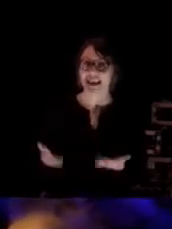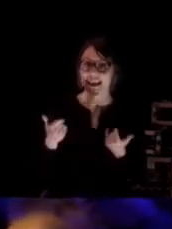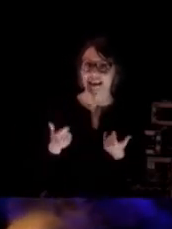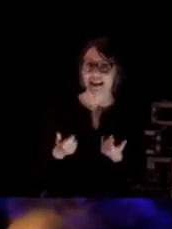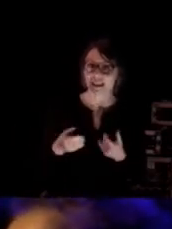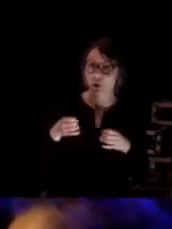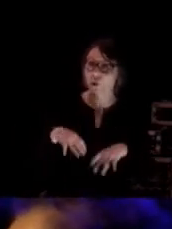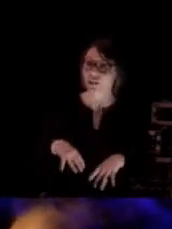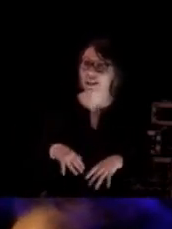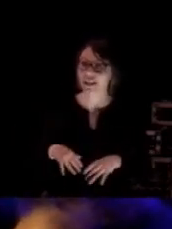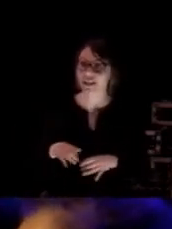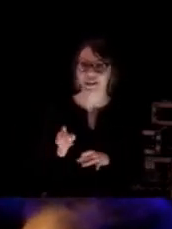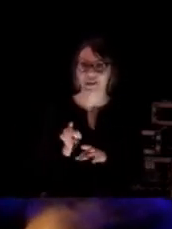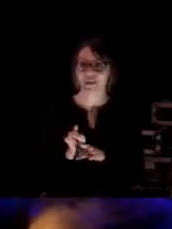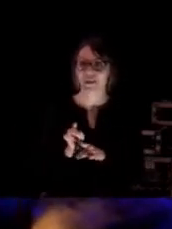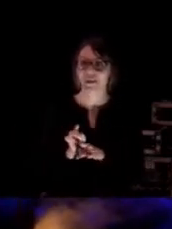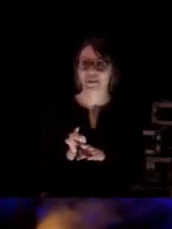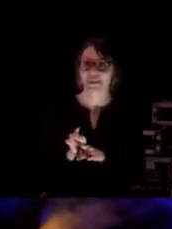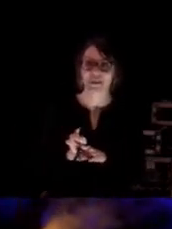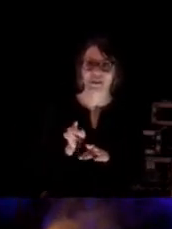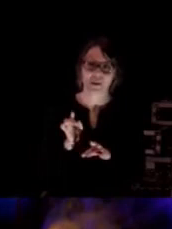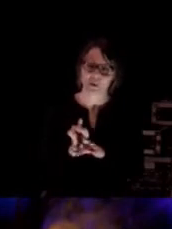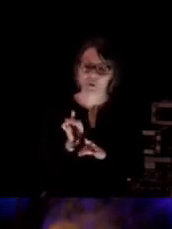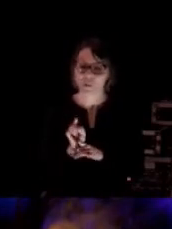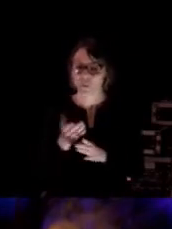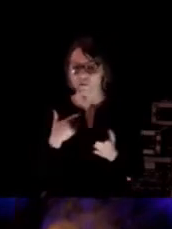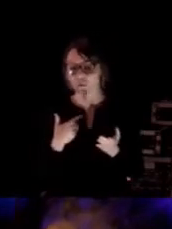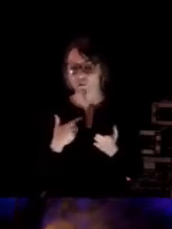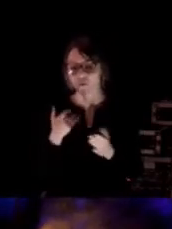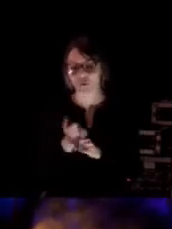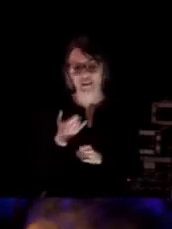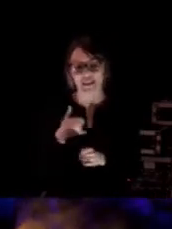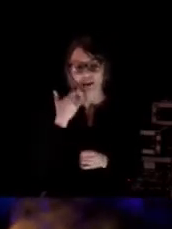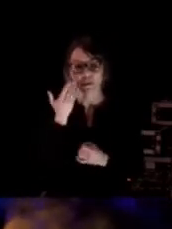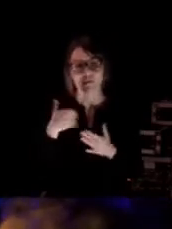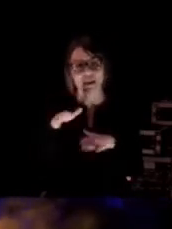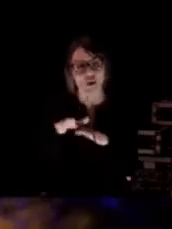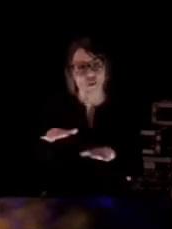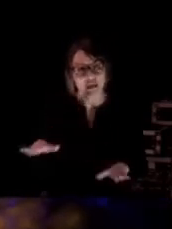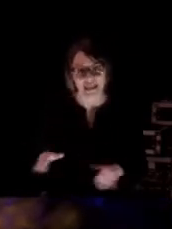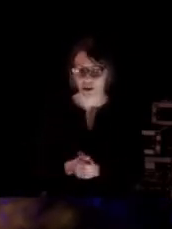å skal prøve å komme og få mer rolig da. Sant? Og det